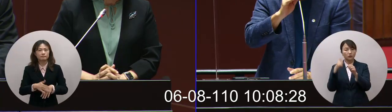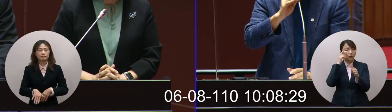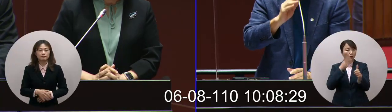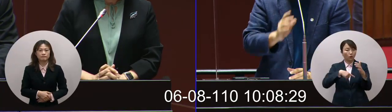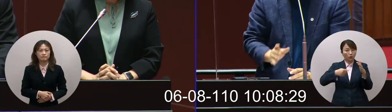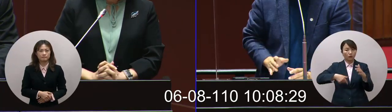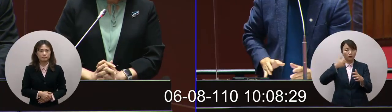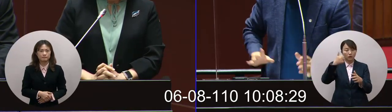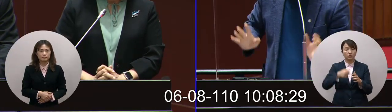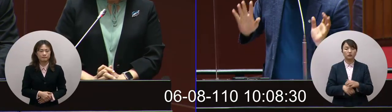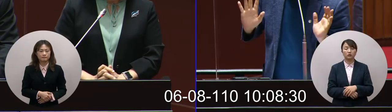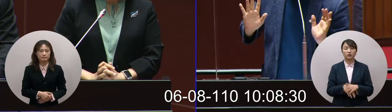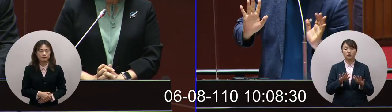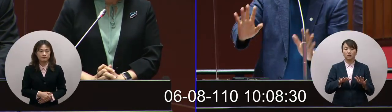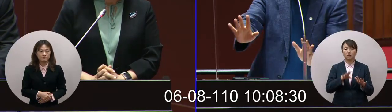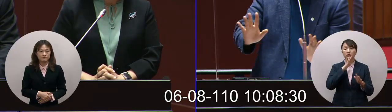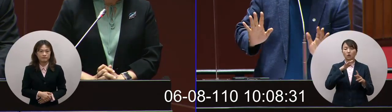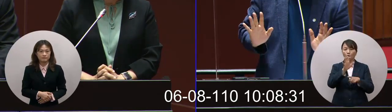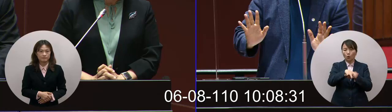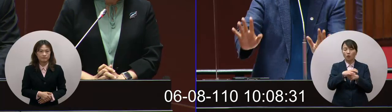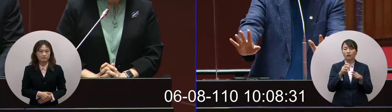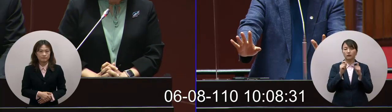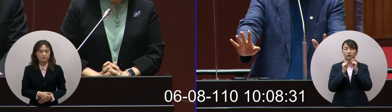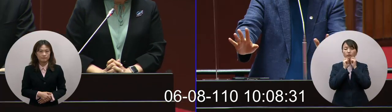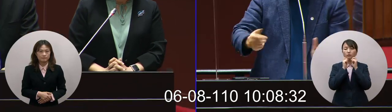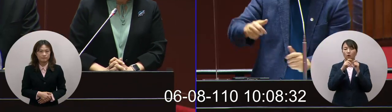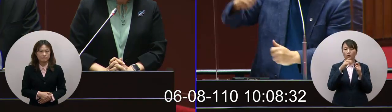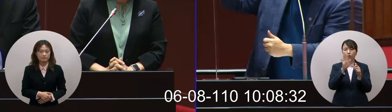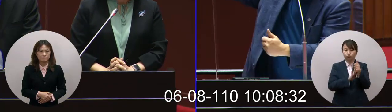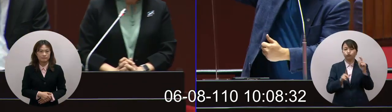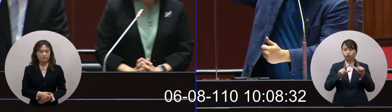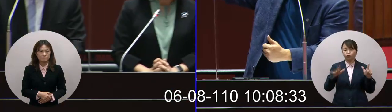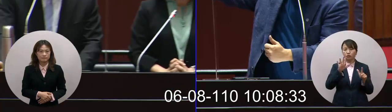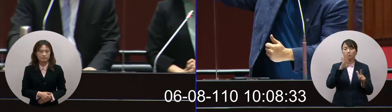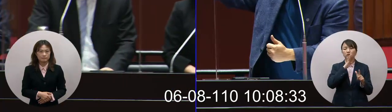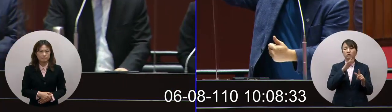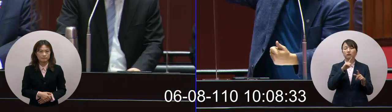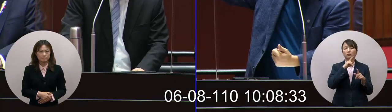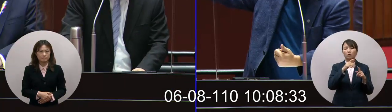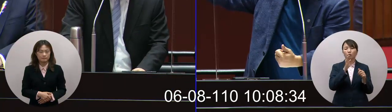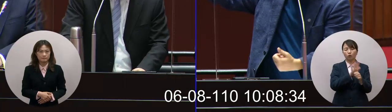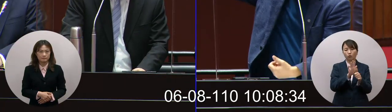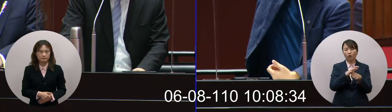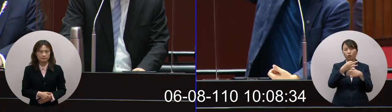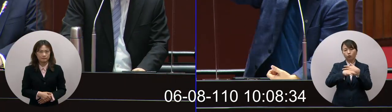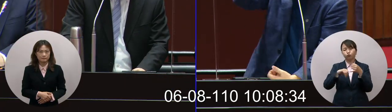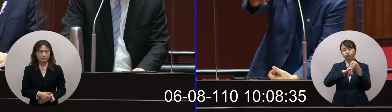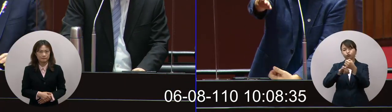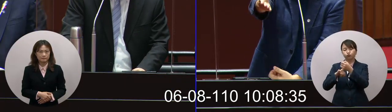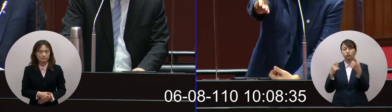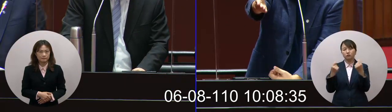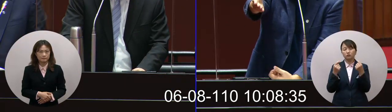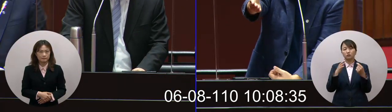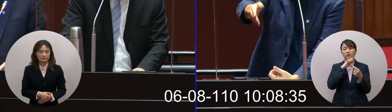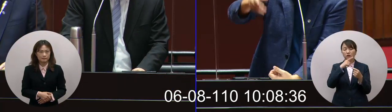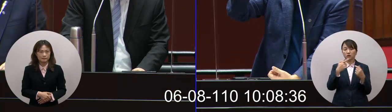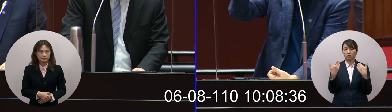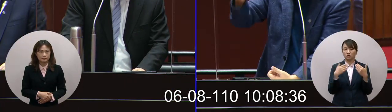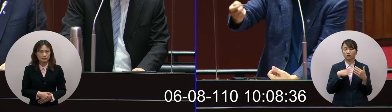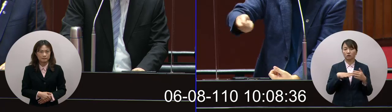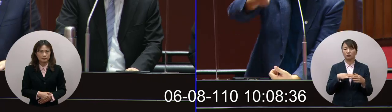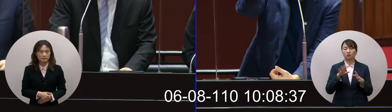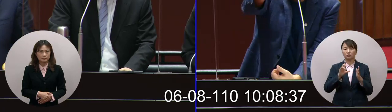院长，院长，你要知道这个农产品啊，影响真大，工作也无安那，作业也拢无啦。你像咧高丘，你上熟的所